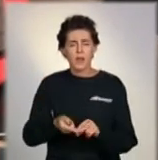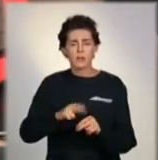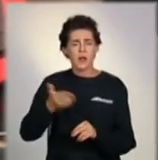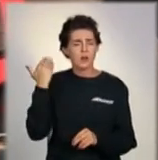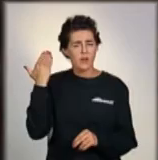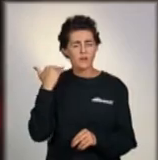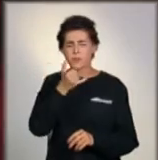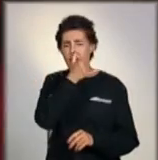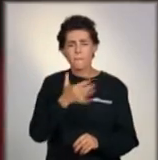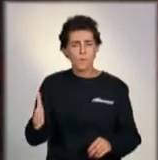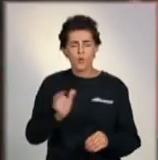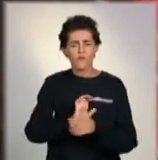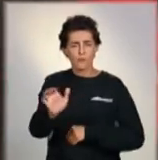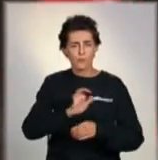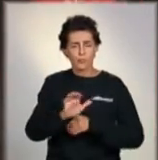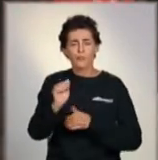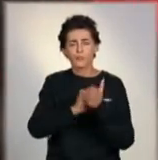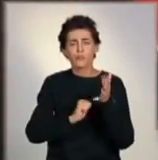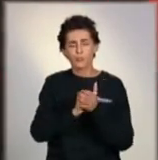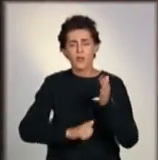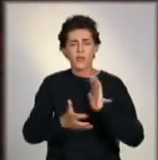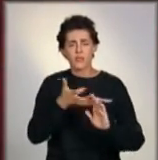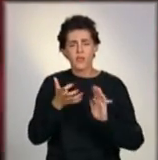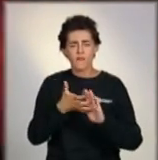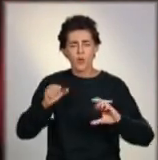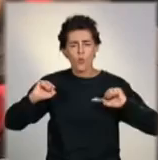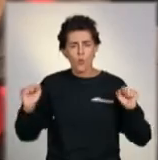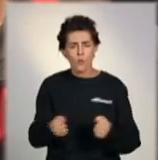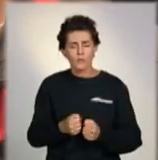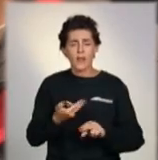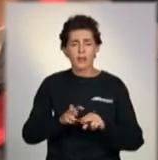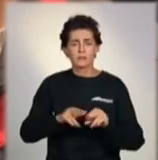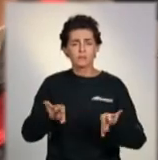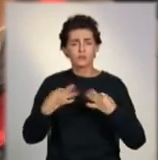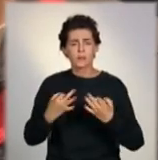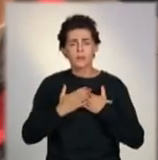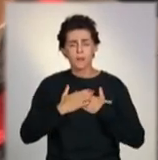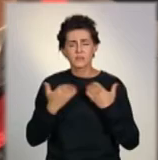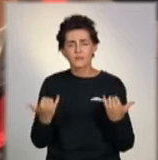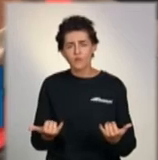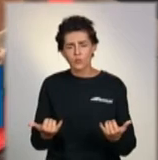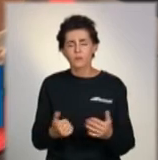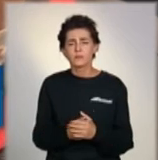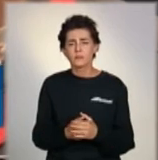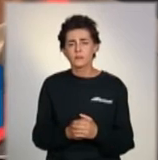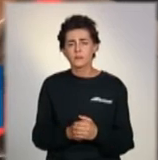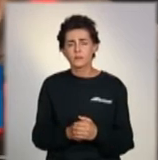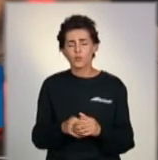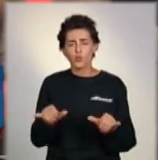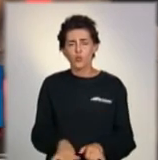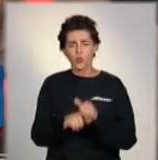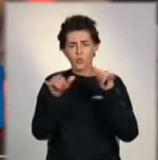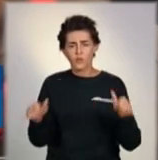не могли производить по причине недостаточного охлаждения. Позволило нам сегодня, я же говорю,